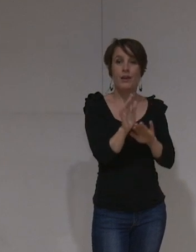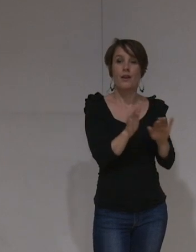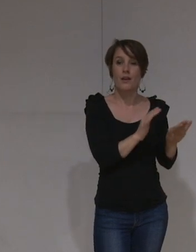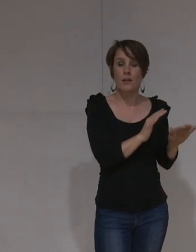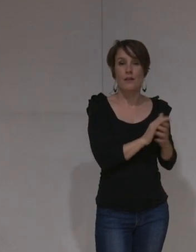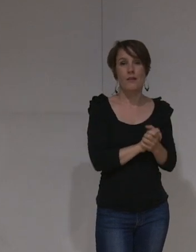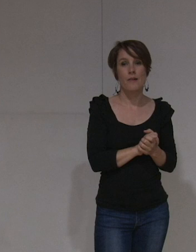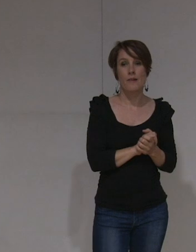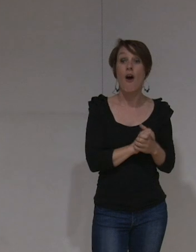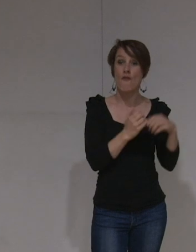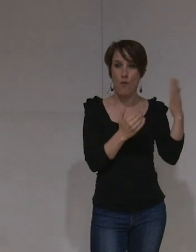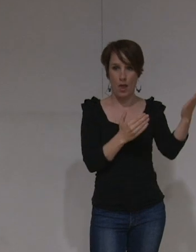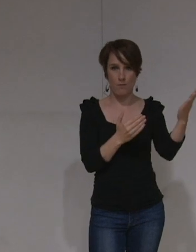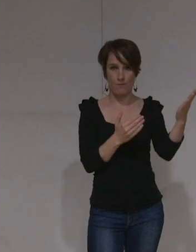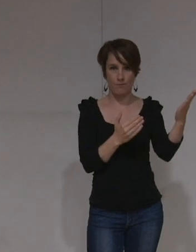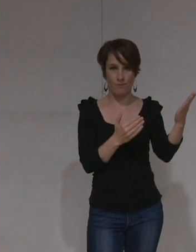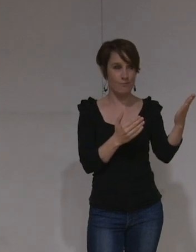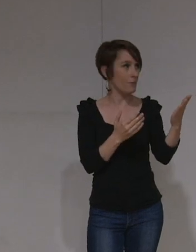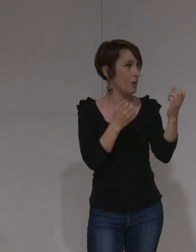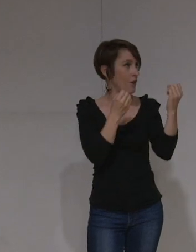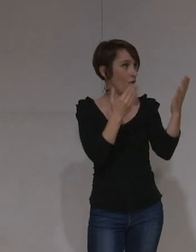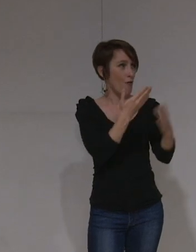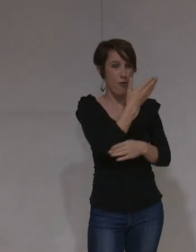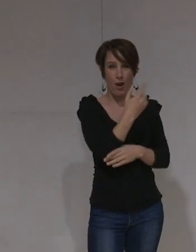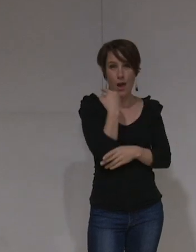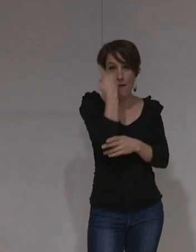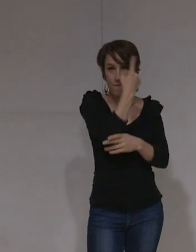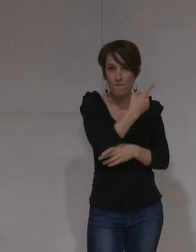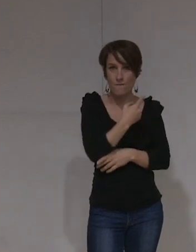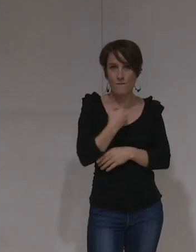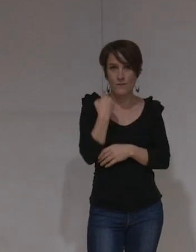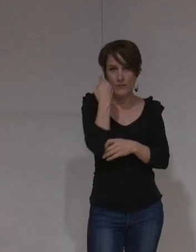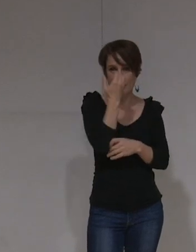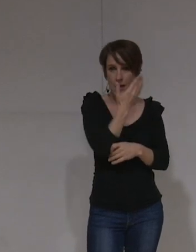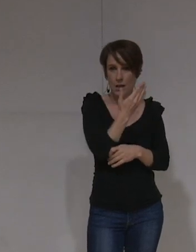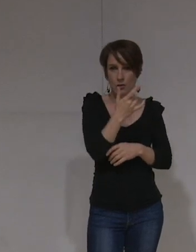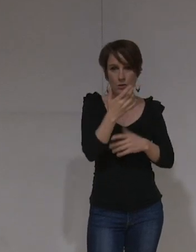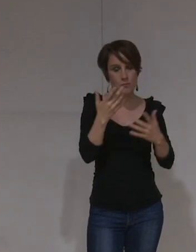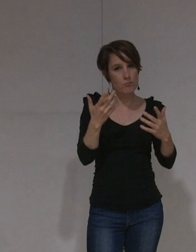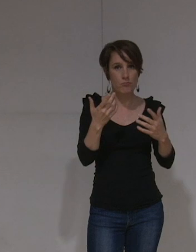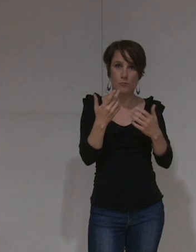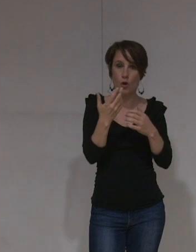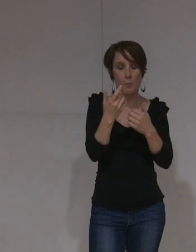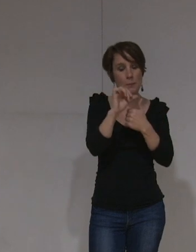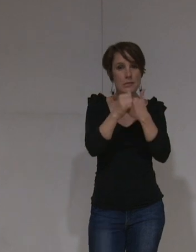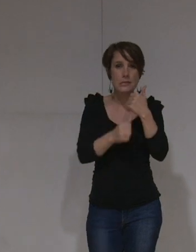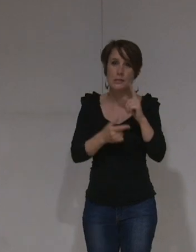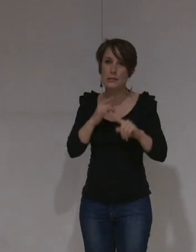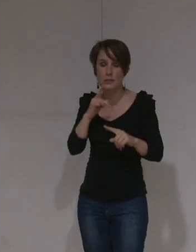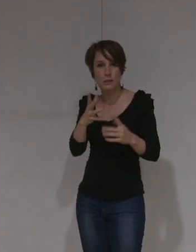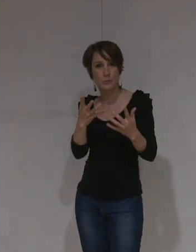mais voilà ce type de visage qu'il fait des visages extrêmement expressionnistes on pourrait dire hein donc